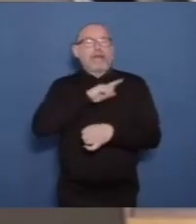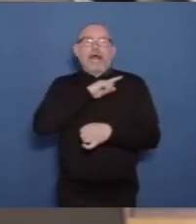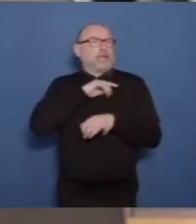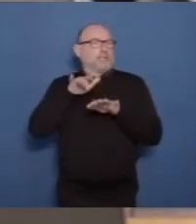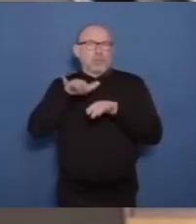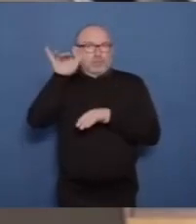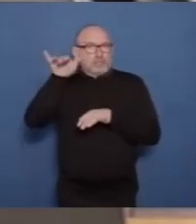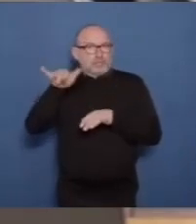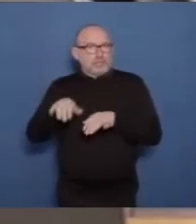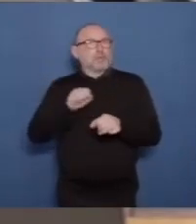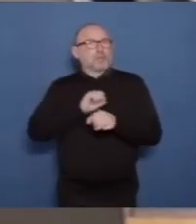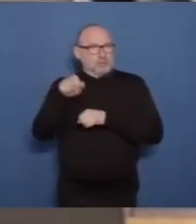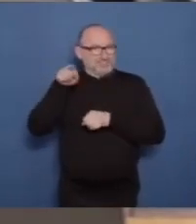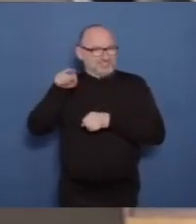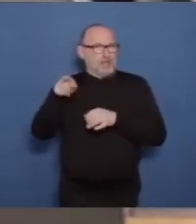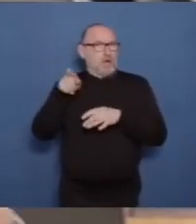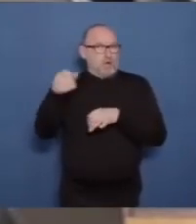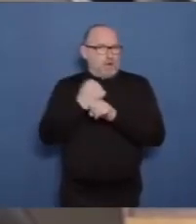haben.